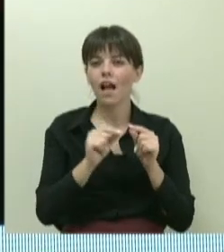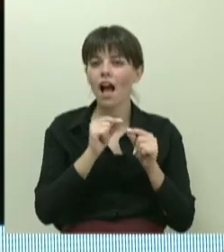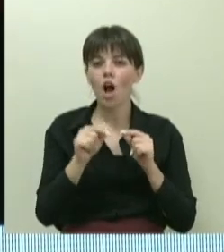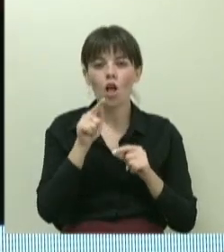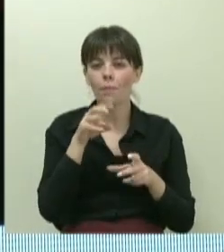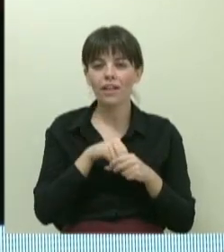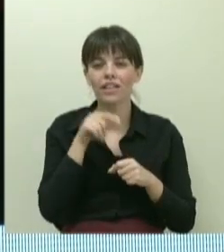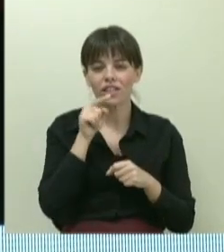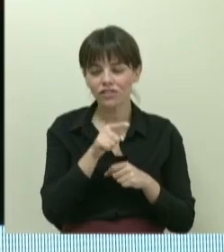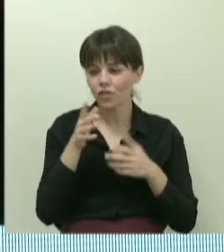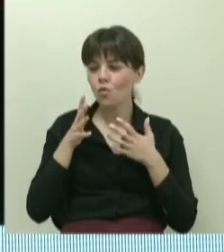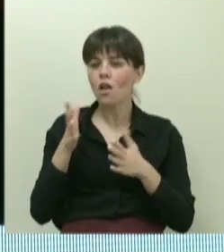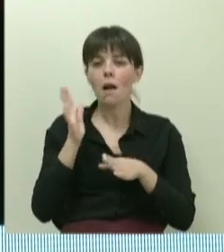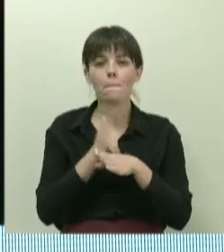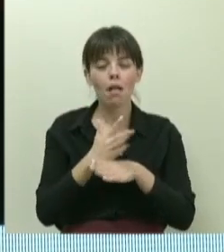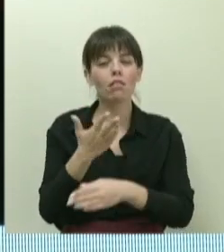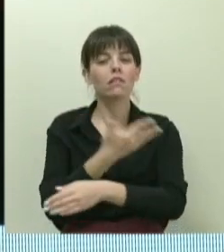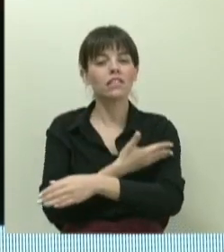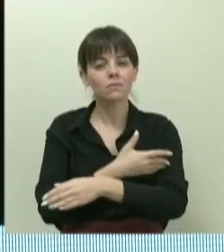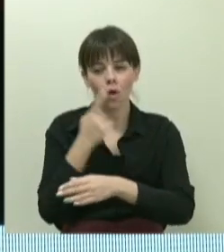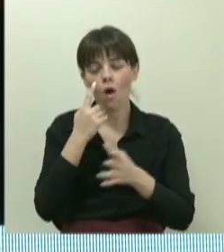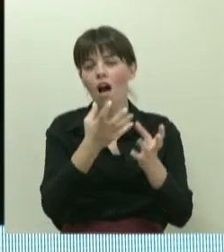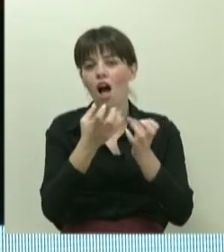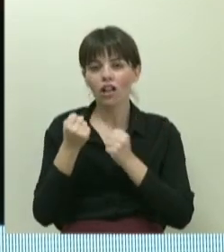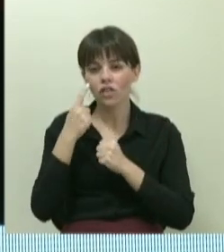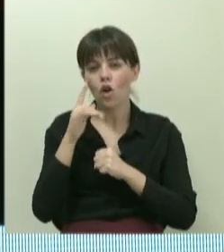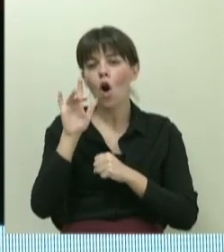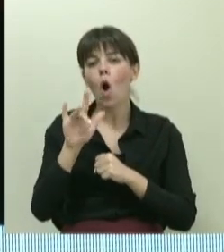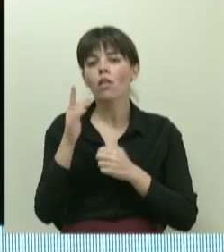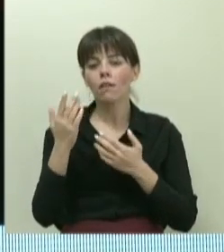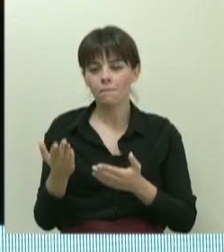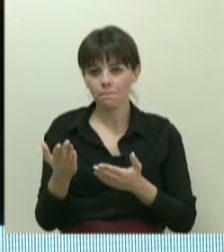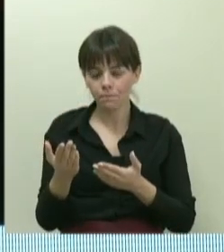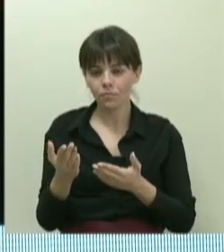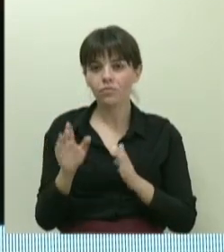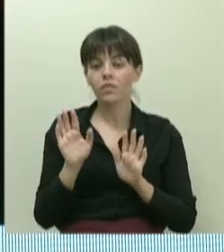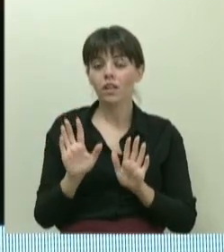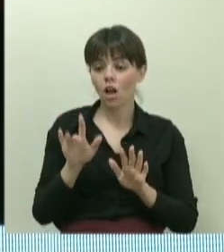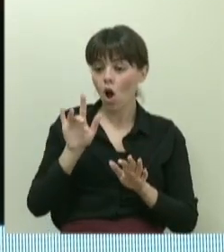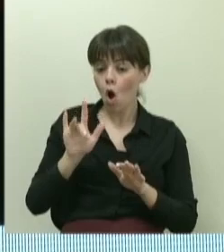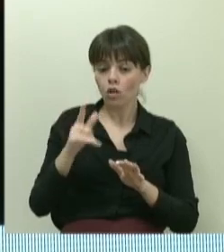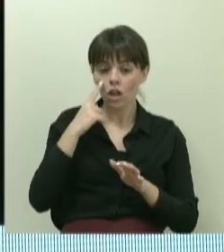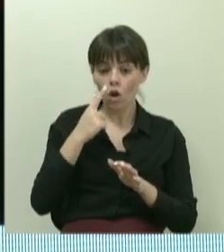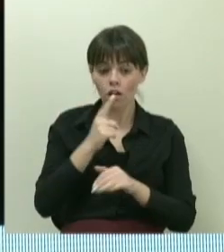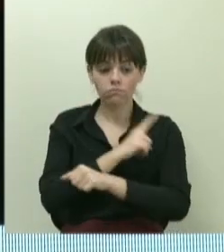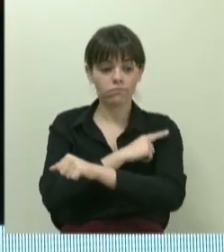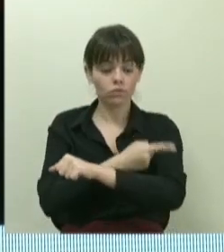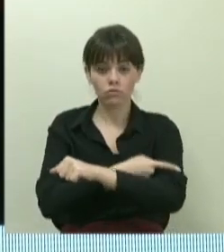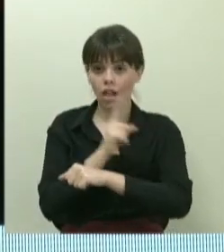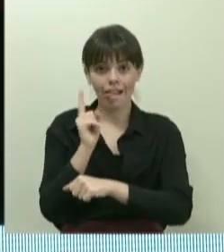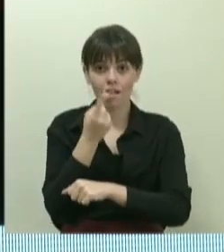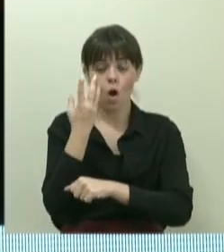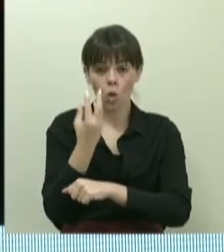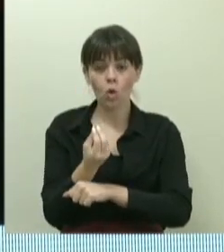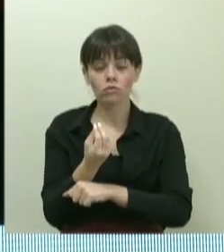Ekonomilerde üretilen mal ve hizmetlerin alıcısı orta sınıf. Eğer orta sınıfı